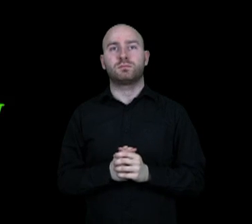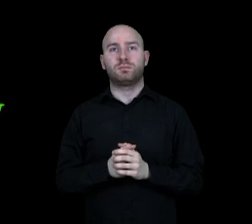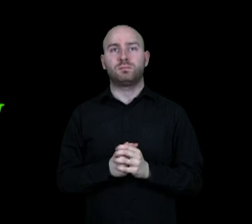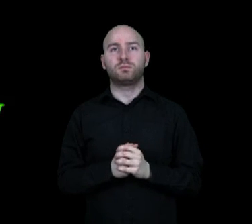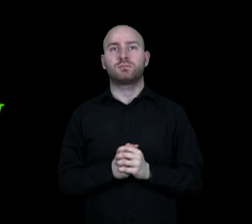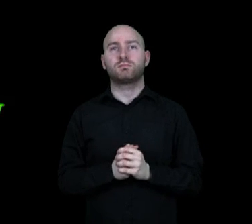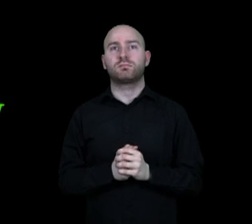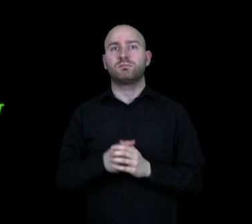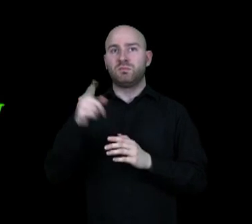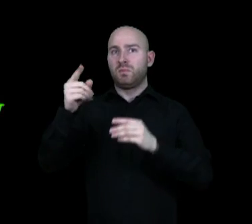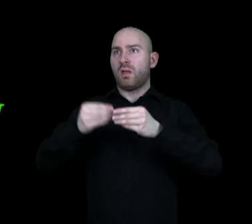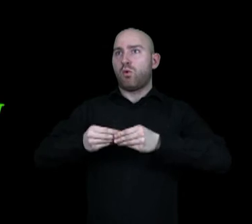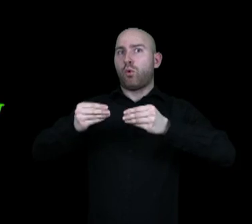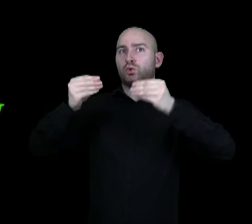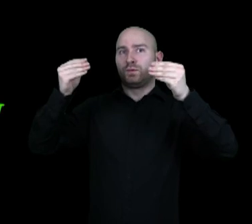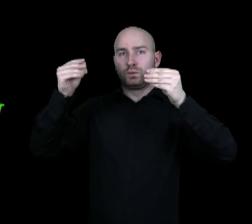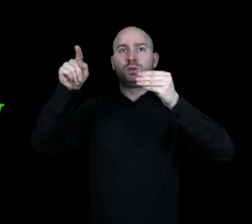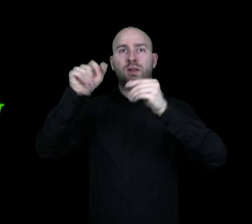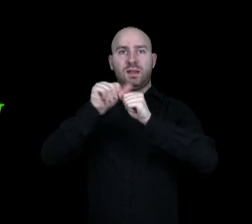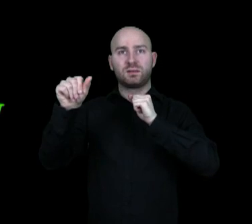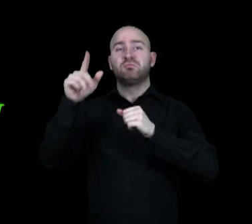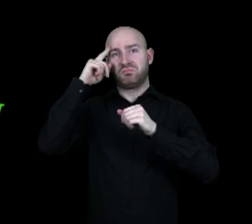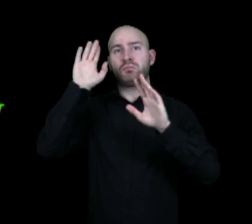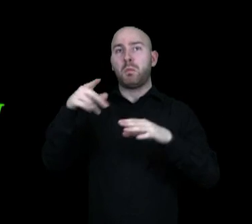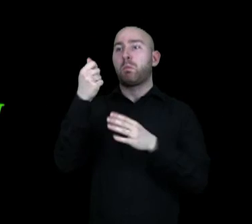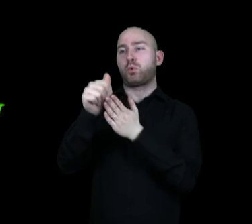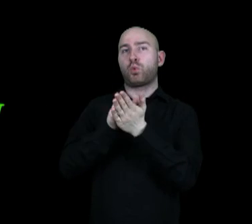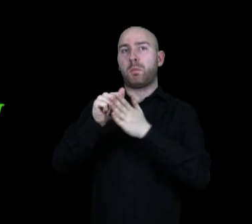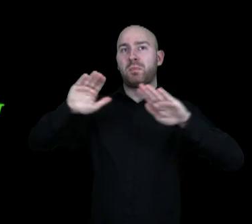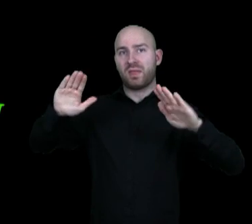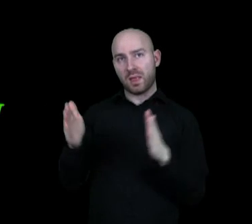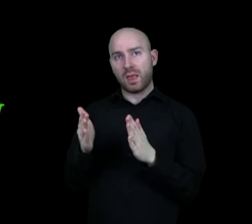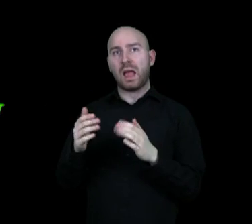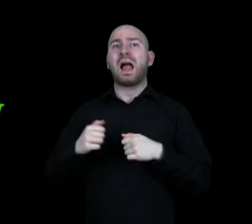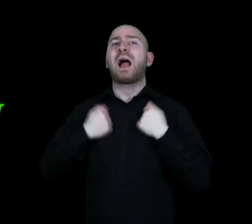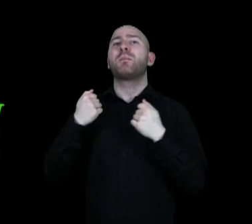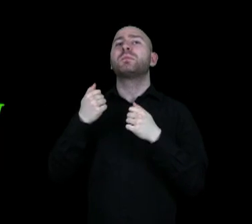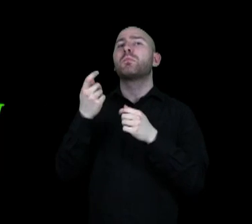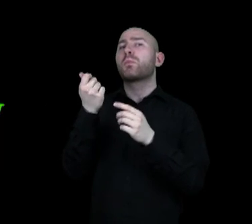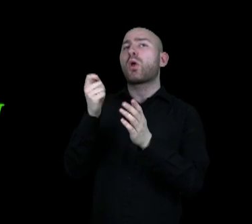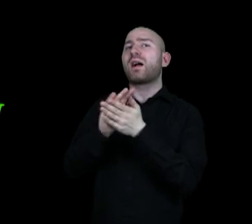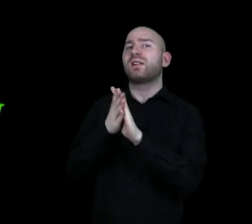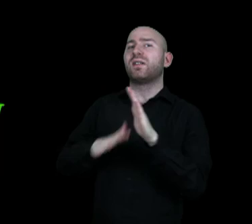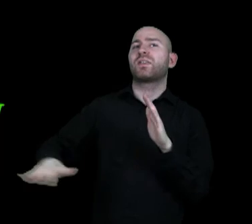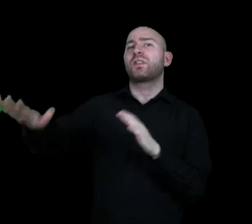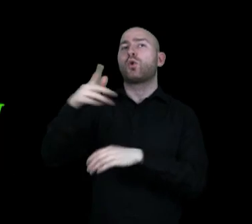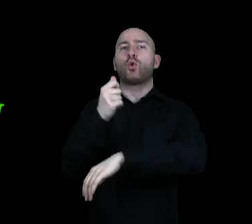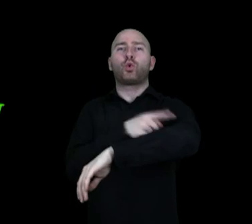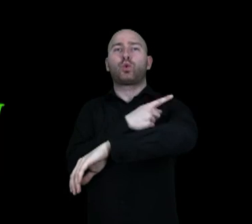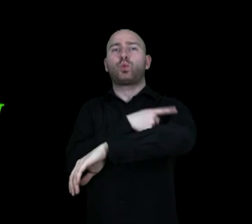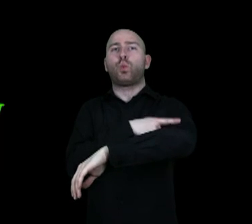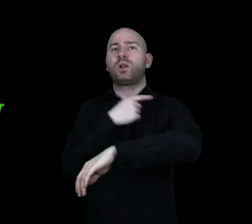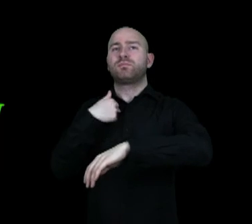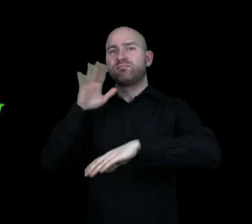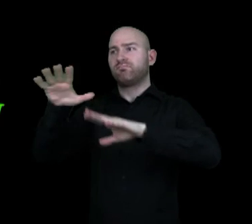pieniędzy albo wchłonąć pieniądze z rynku, sprzedając część należących do siebie długów, to będzie efekt odwrotny. A w polityce